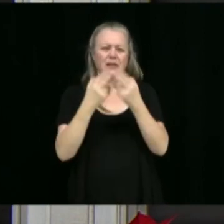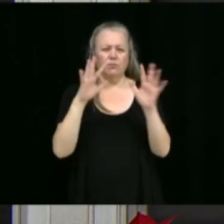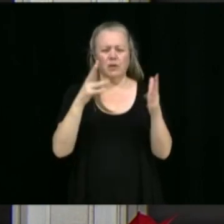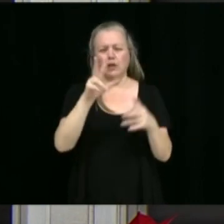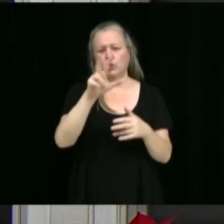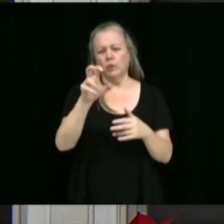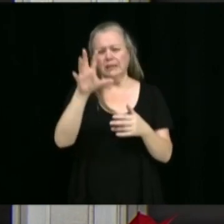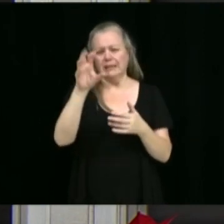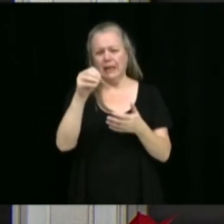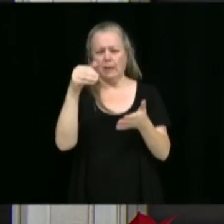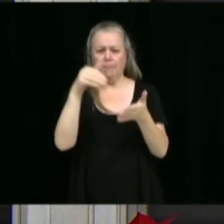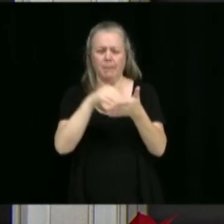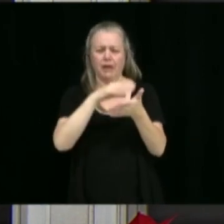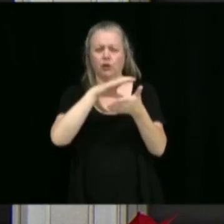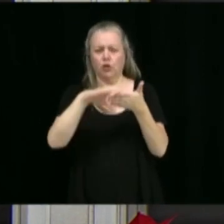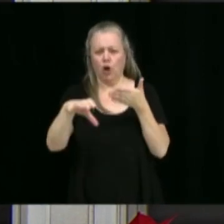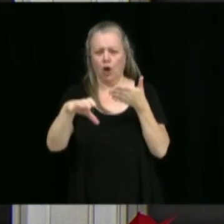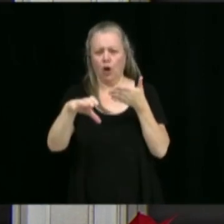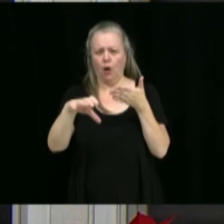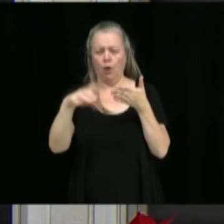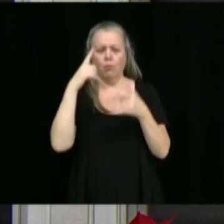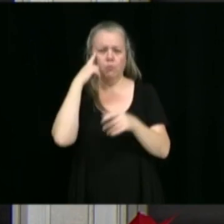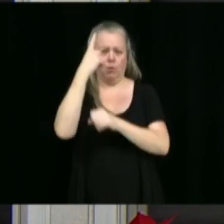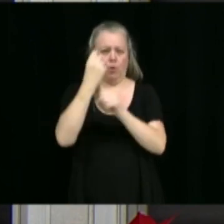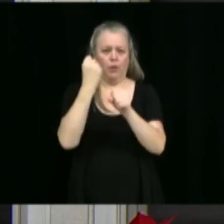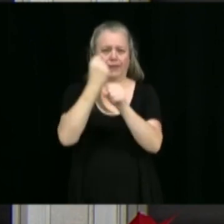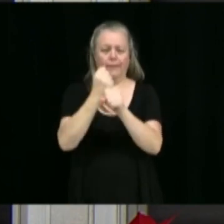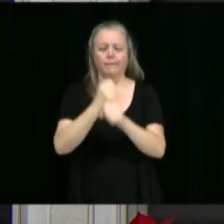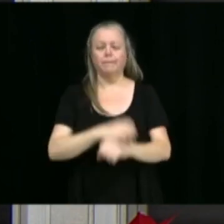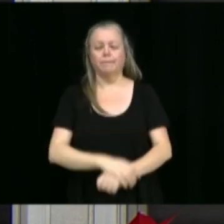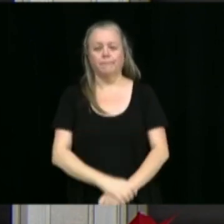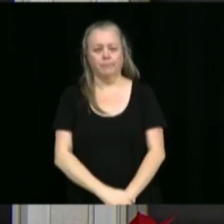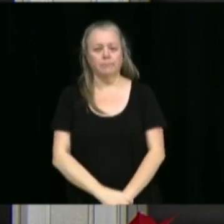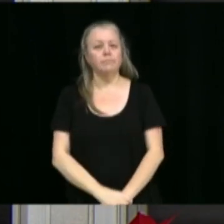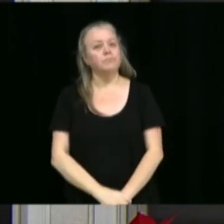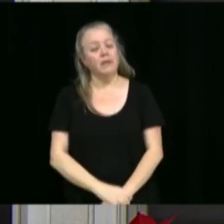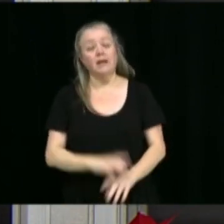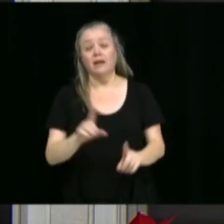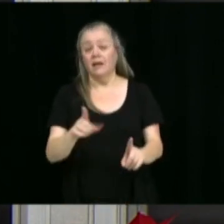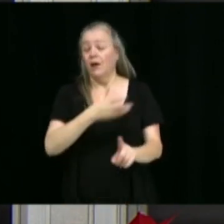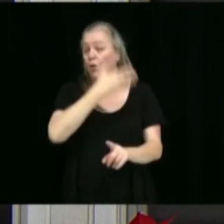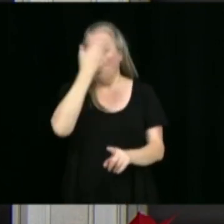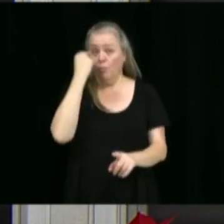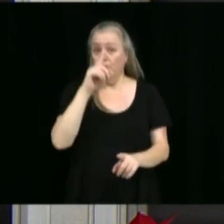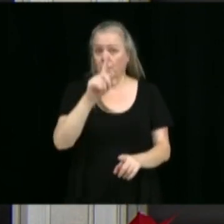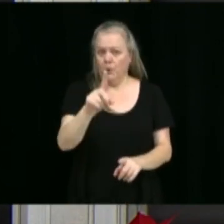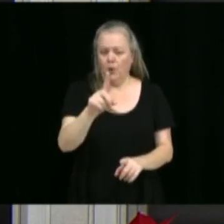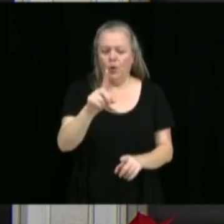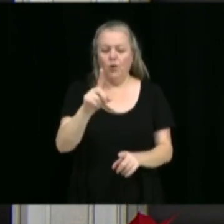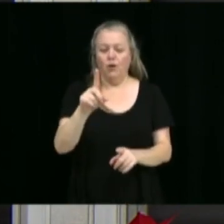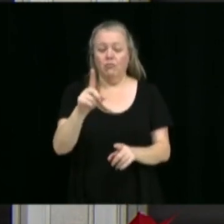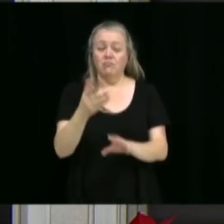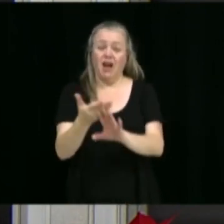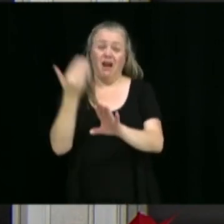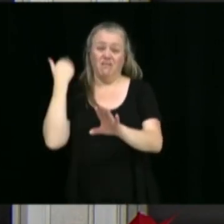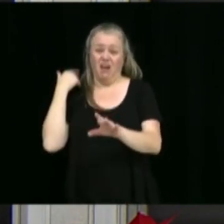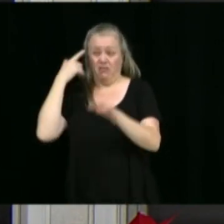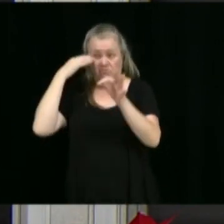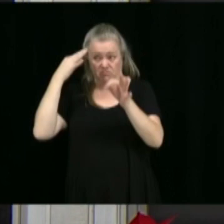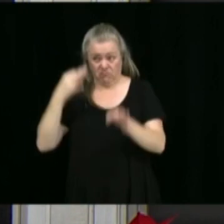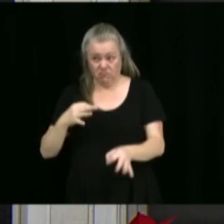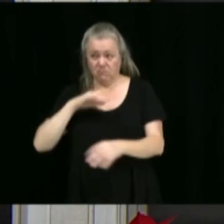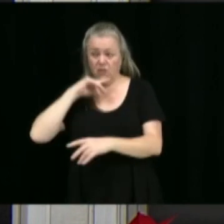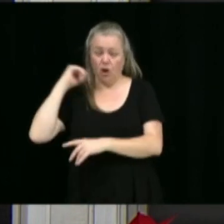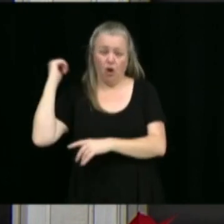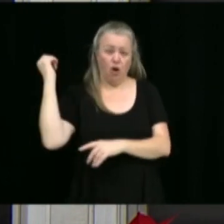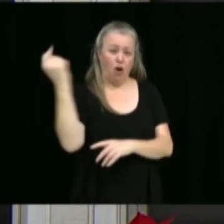350 000 $ par année. Donc, souvenons-nous, là, quand on a décidé de faire la conversion complète,